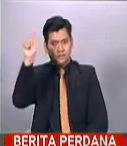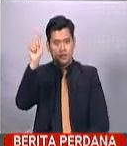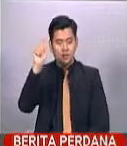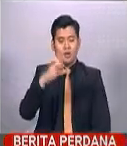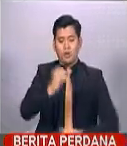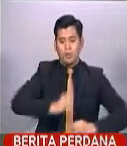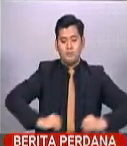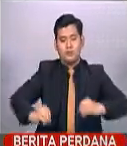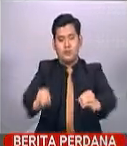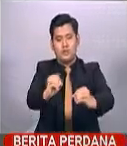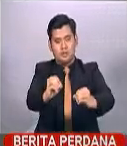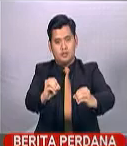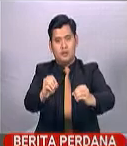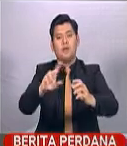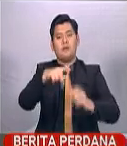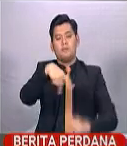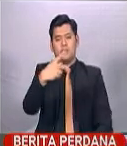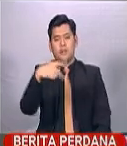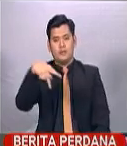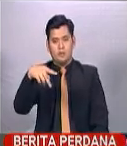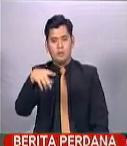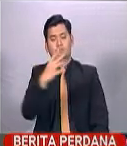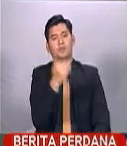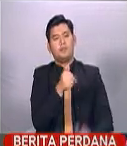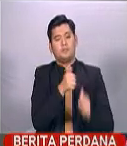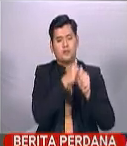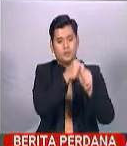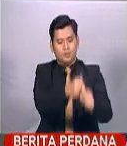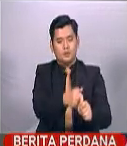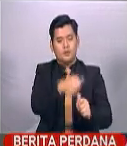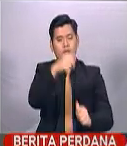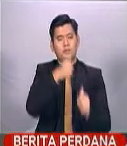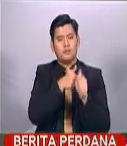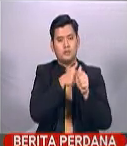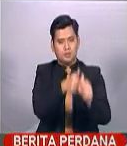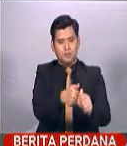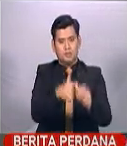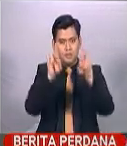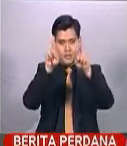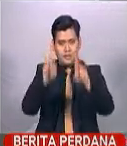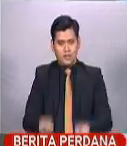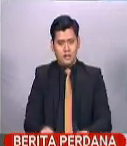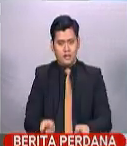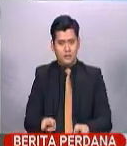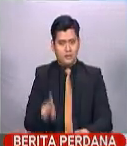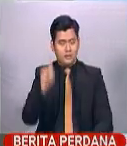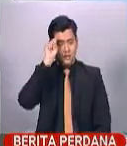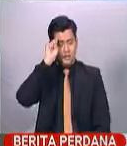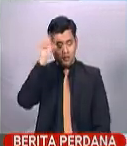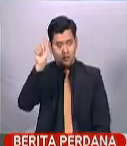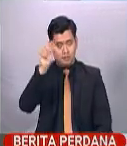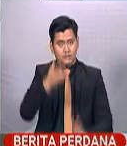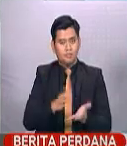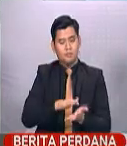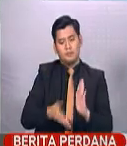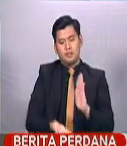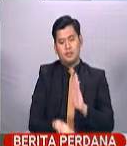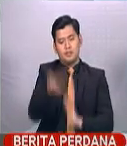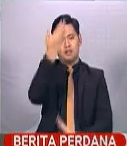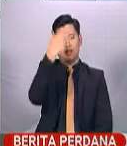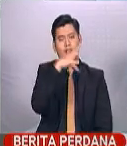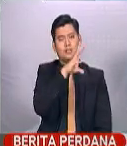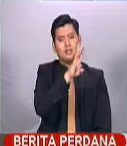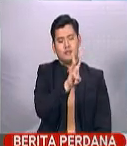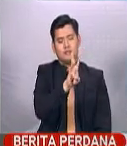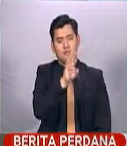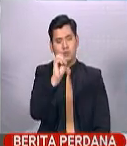operasi penguatkuasaan PKP, kadar pematuhan rakyat di Terengganu semakin meningkat kepada 96%. Polis Negeri